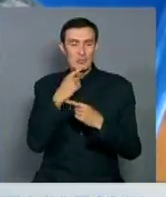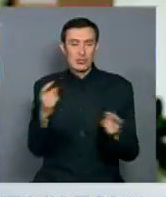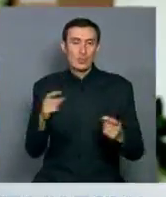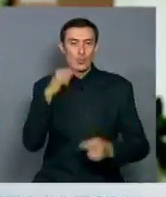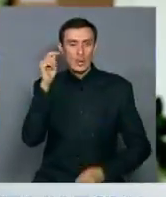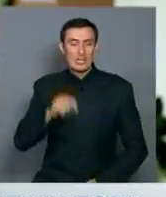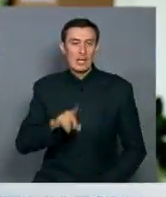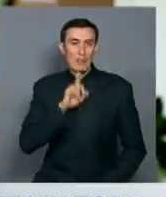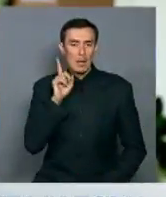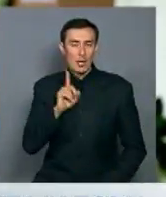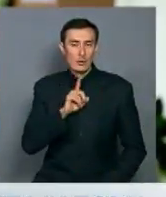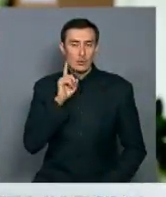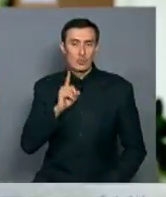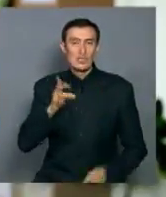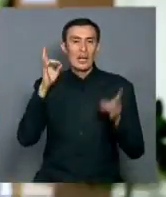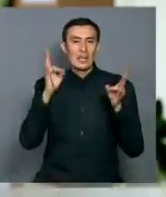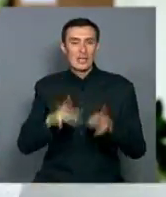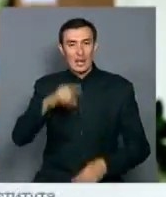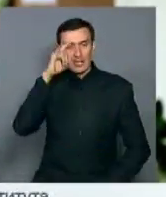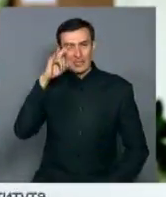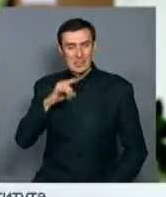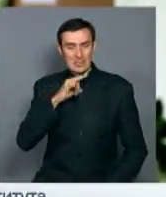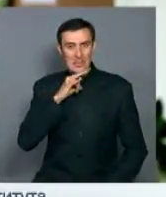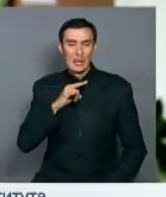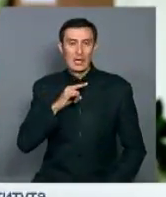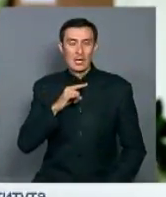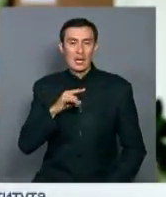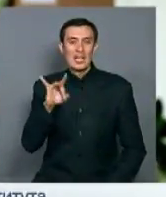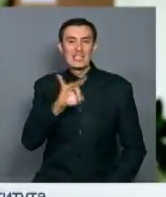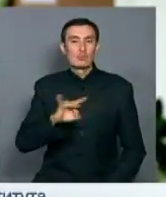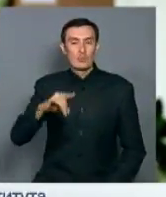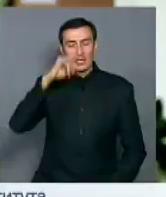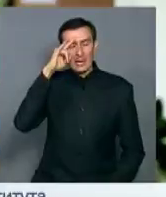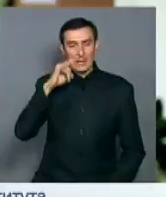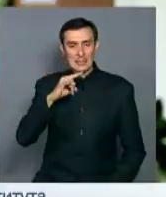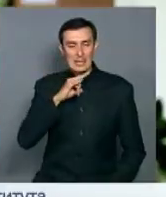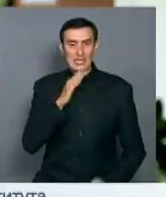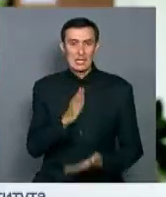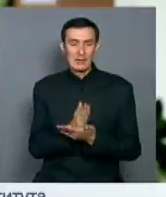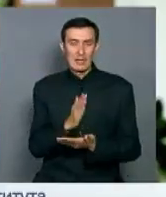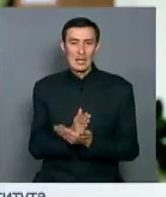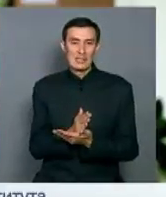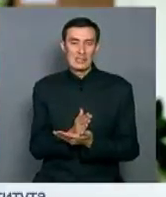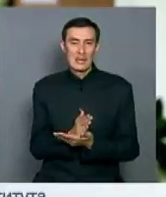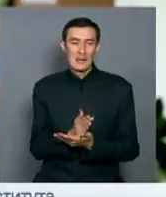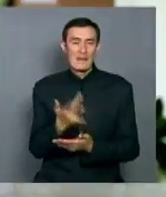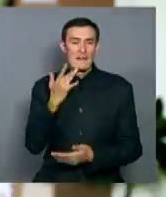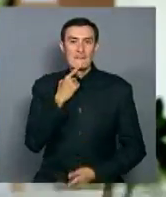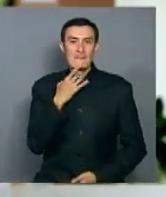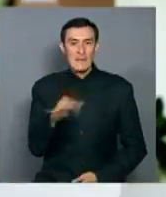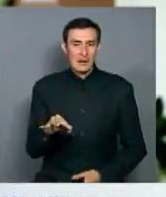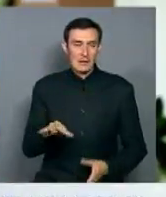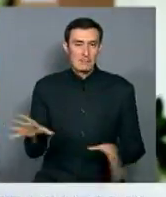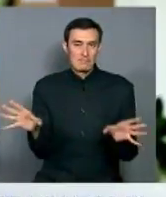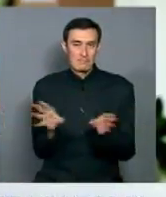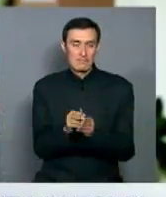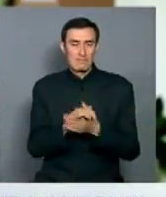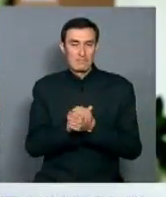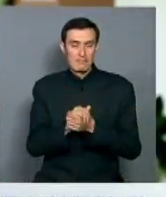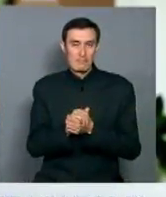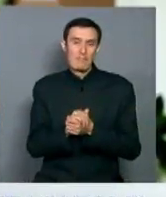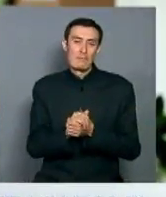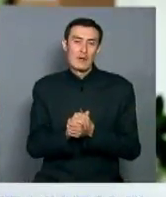молодежи. Украина и Казахстан являются давними и верными партнерами в